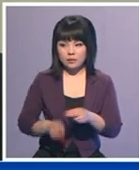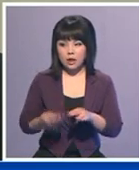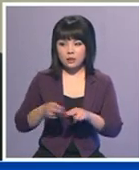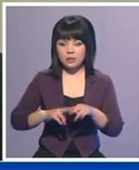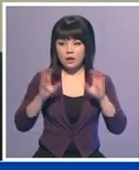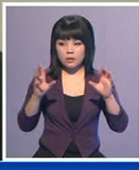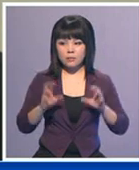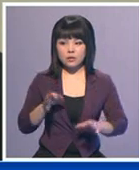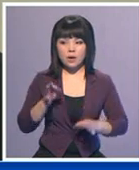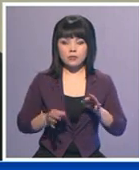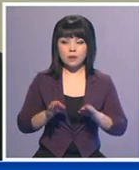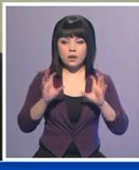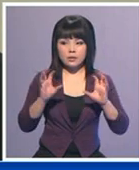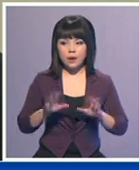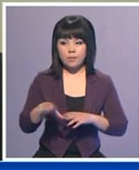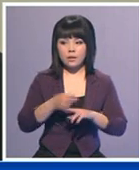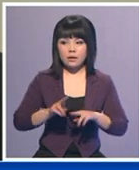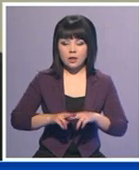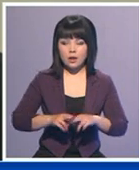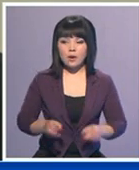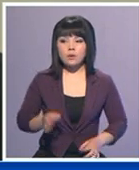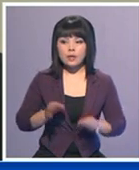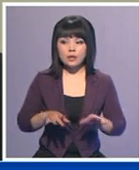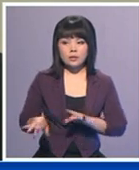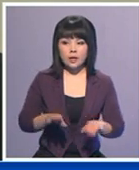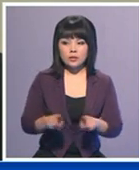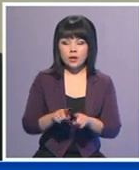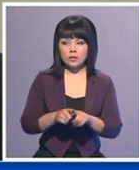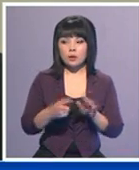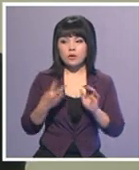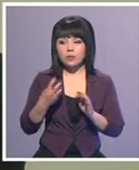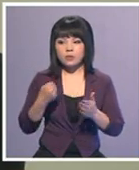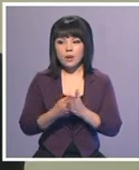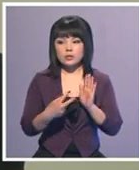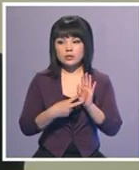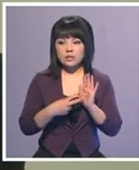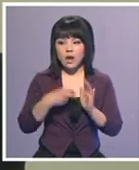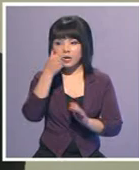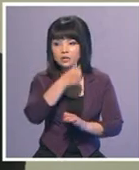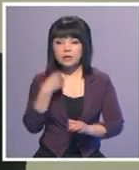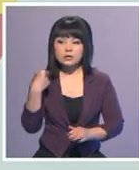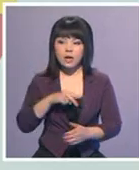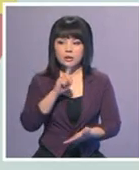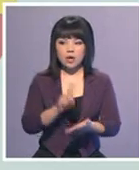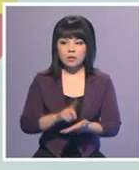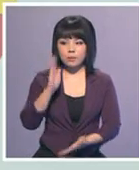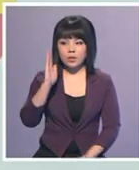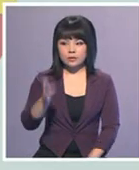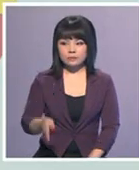Қылмыстық кодекс бойынша бұндай қылмыстық әрекеттер үшін 3 жылдан 7 жылға дейін бас бостандықтан айыру қарастырылған.